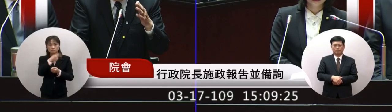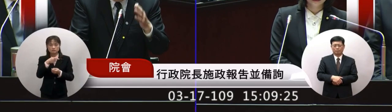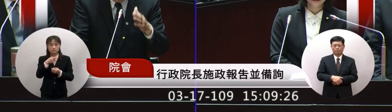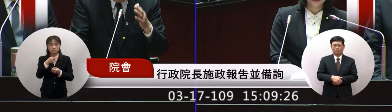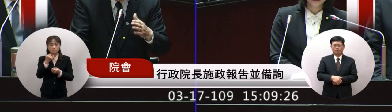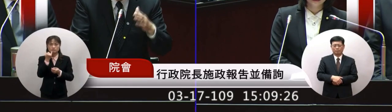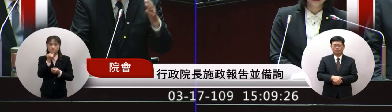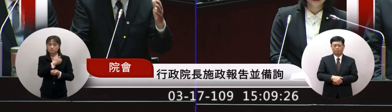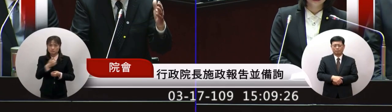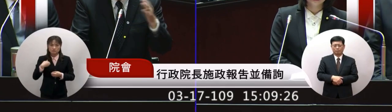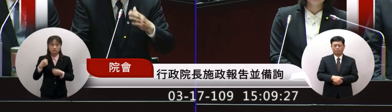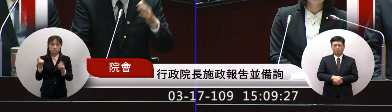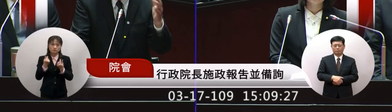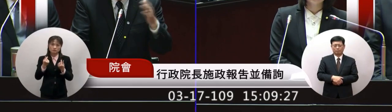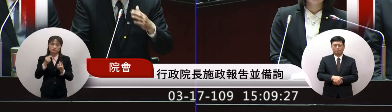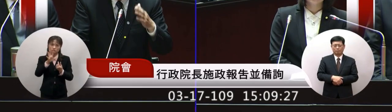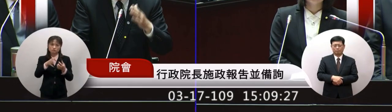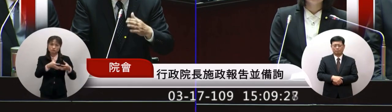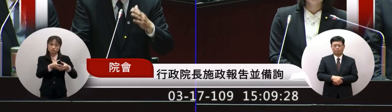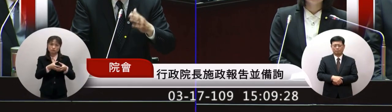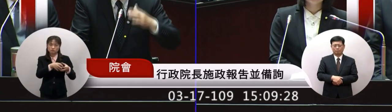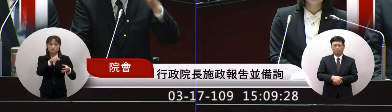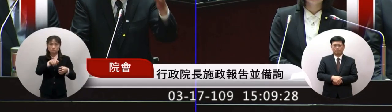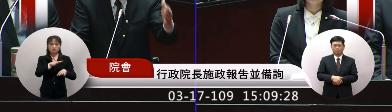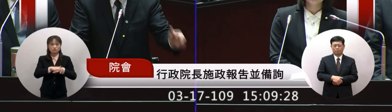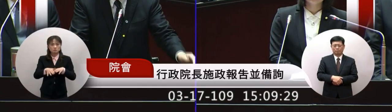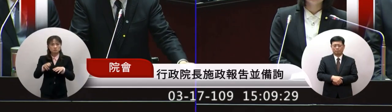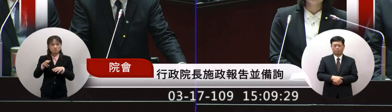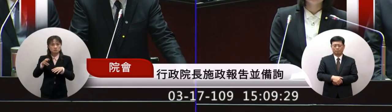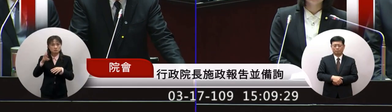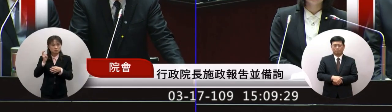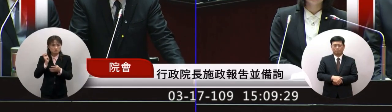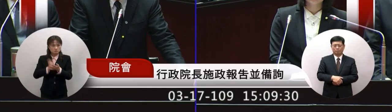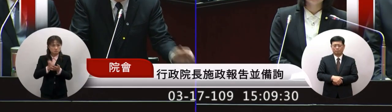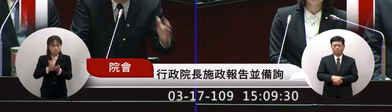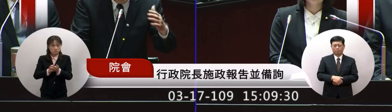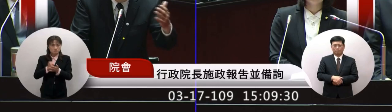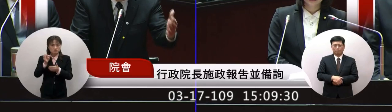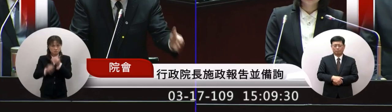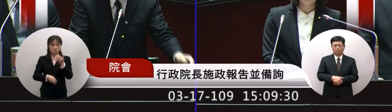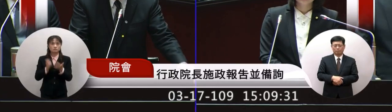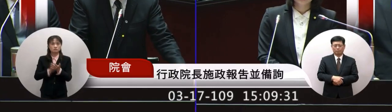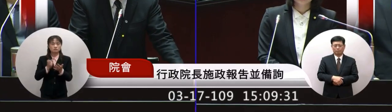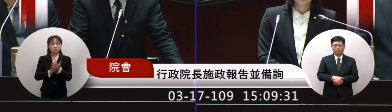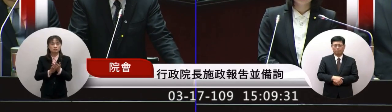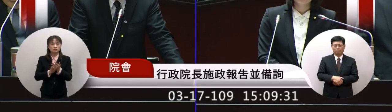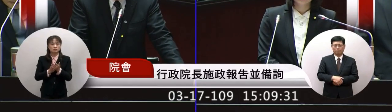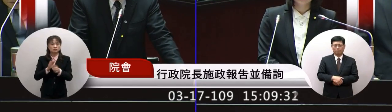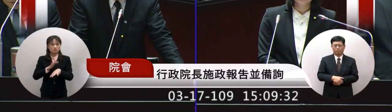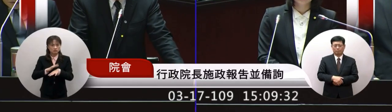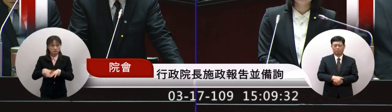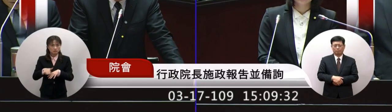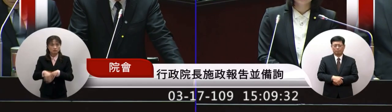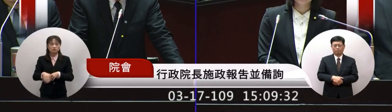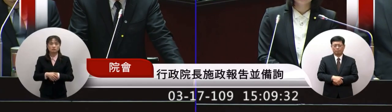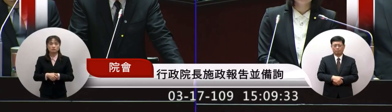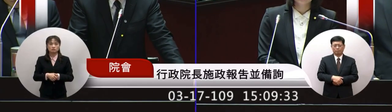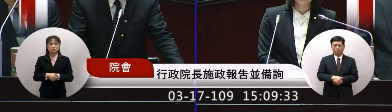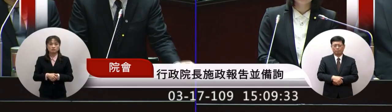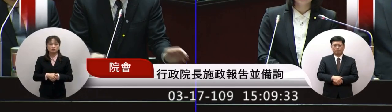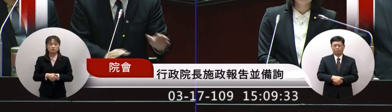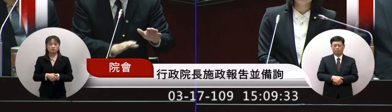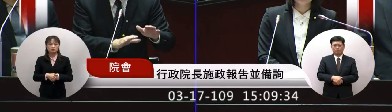气候倡议组织他们要求一个绿债的标准，会比一般国际上有另外的那一个标准来讲会比较严格一